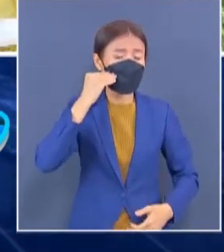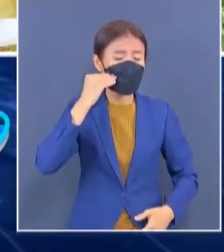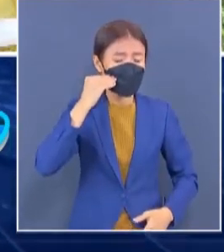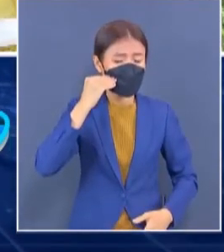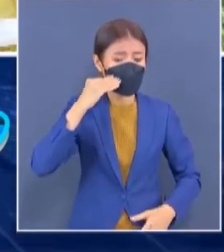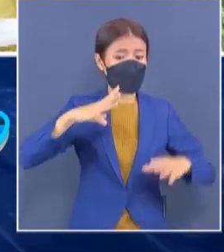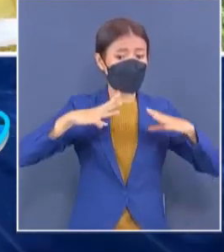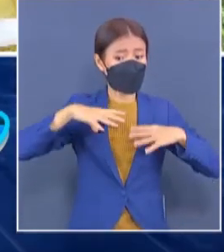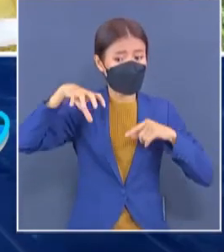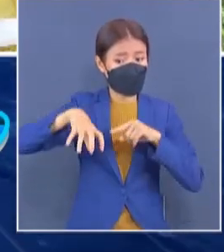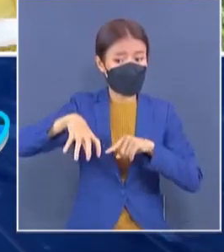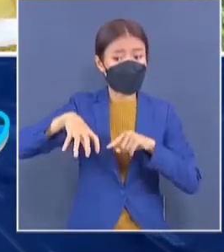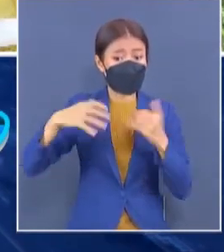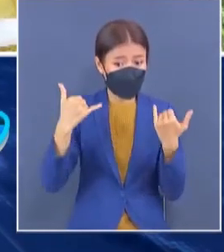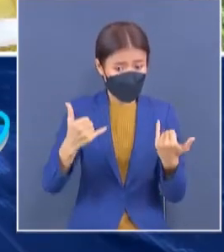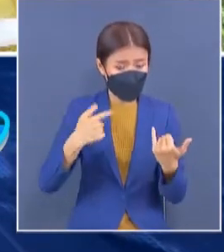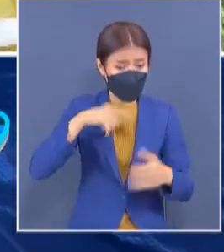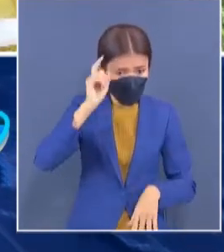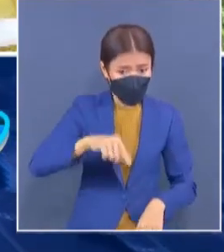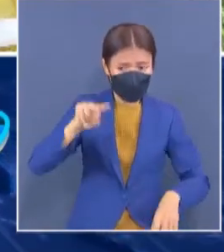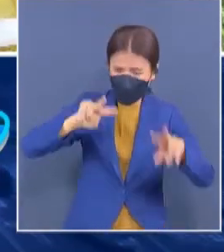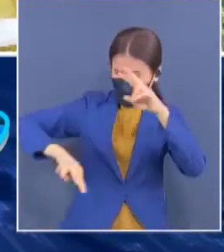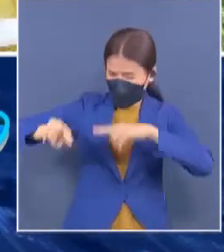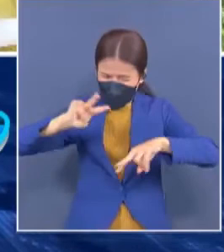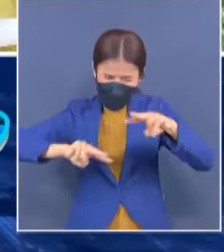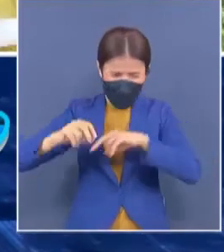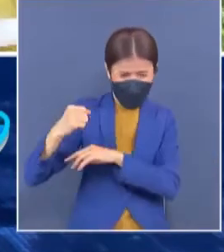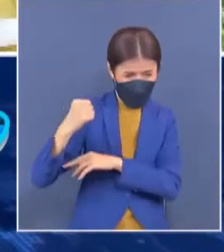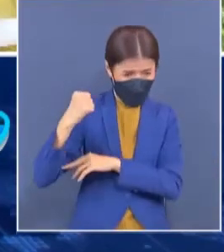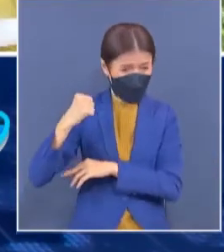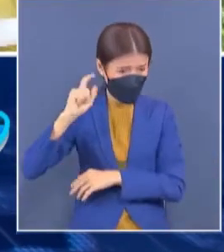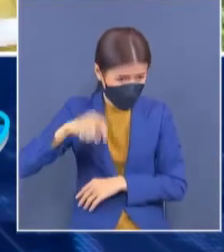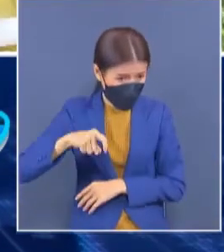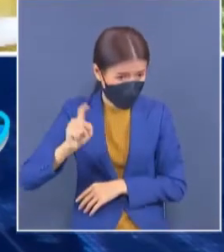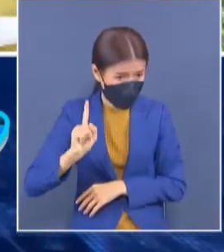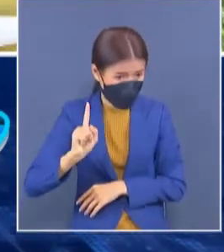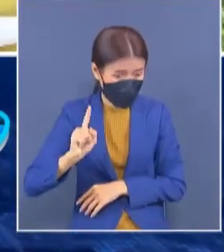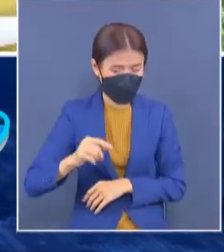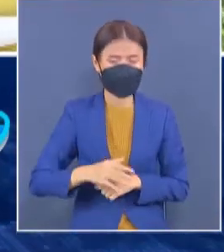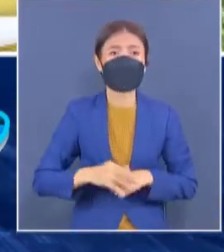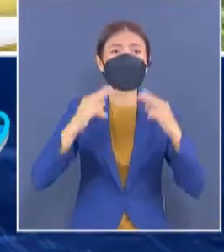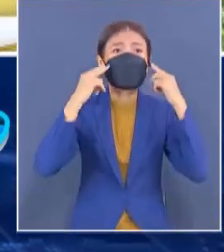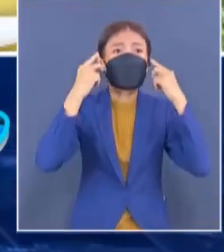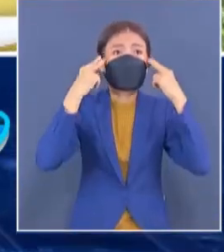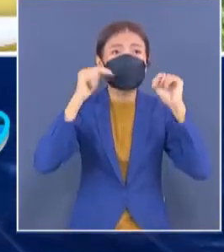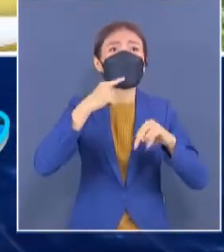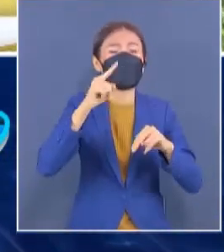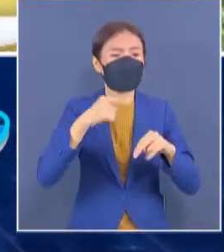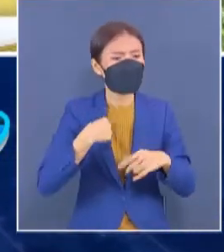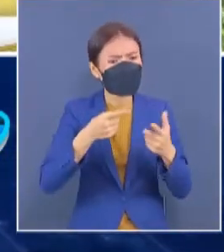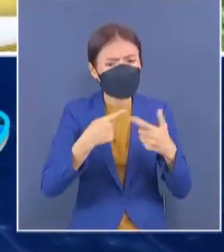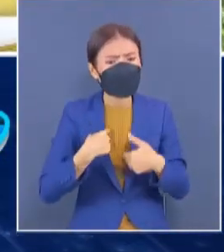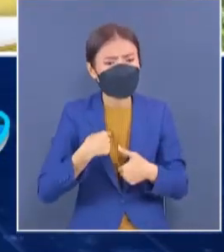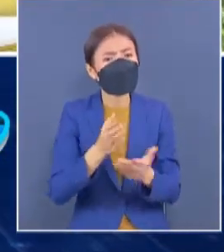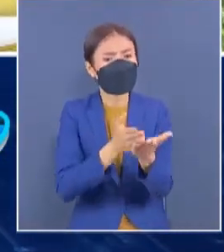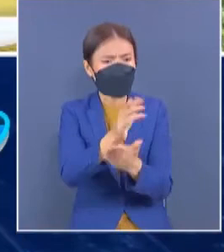หมการรักษาความปลอดภัยส่วนตัวของท่านนายกเนี่ยต้องเพิ่มไหม นายกว่าไงฮะ ท่านนายกบอกว่าเจ้าหน้าที่เขาทำงานกันอย่างเต็มที่อยู่แล้ว